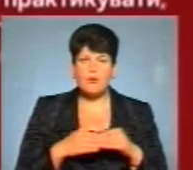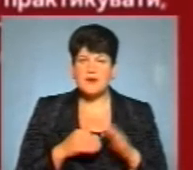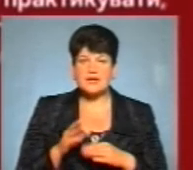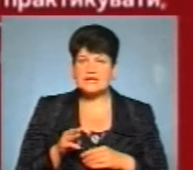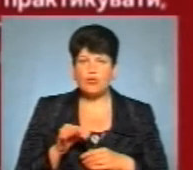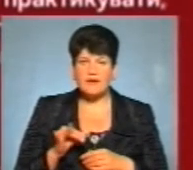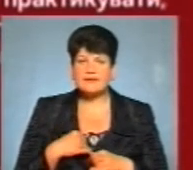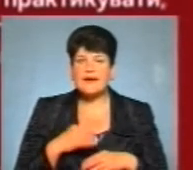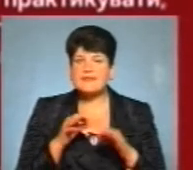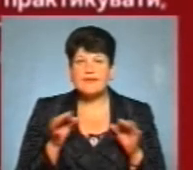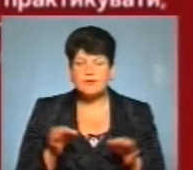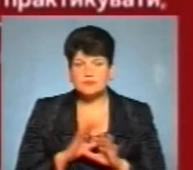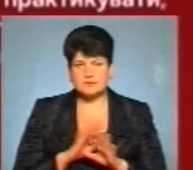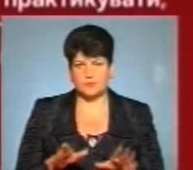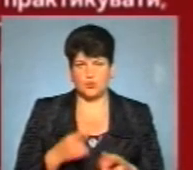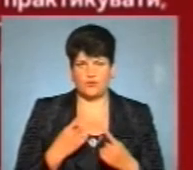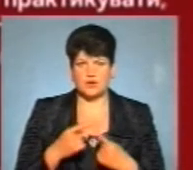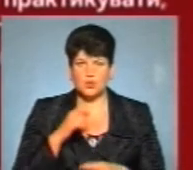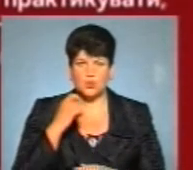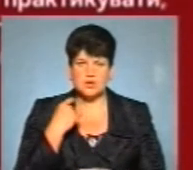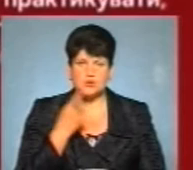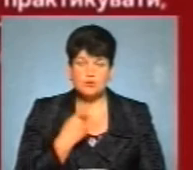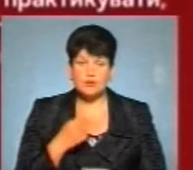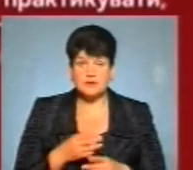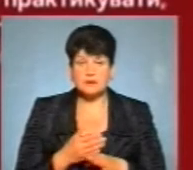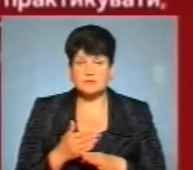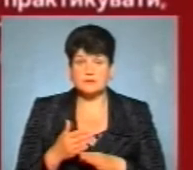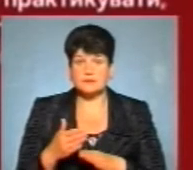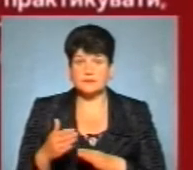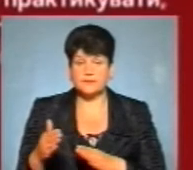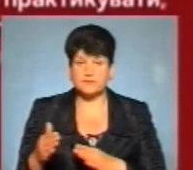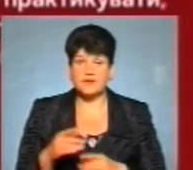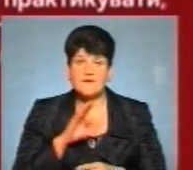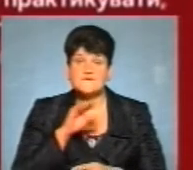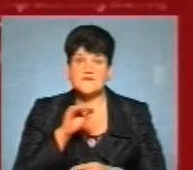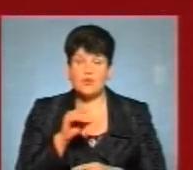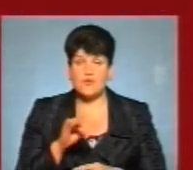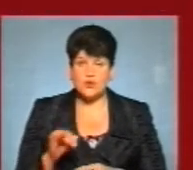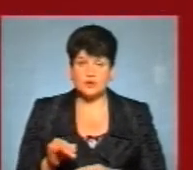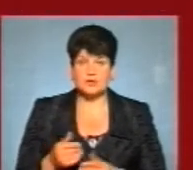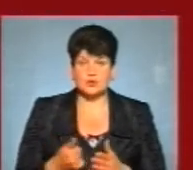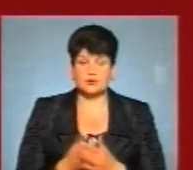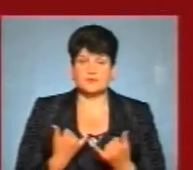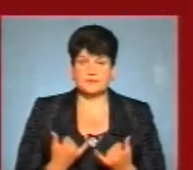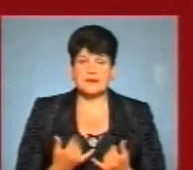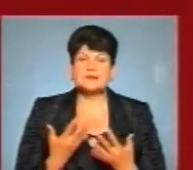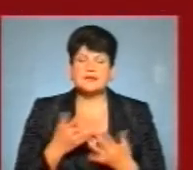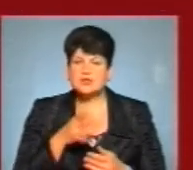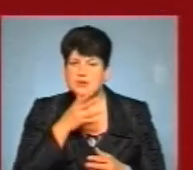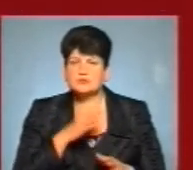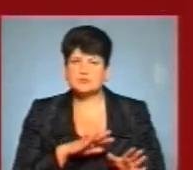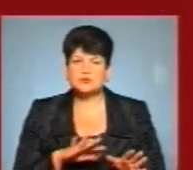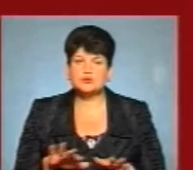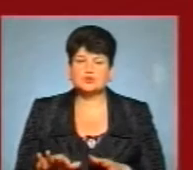я ніколи не почну говорити українською мовою. І так помалу виговорююся до сих пір. Скільки часу пішло на те, щоб